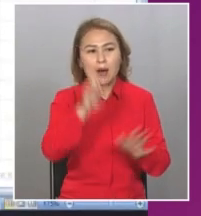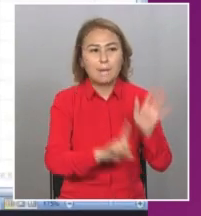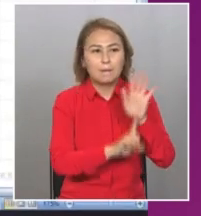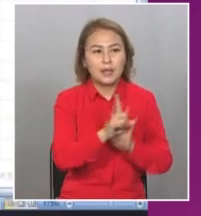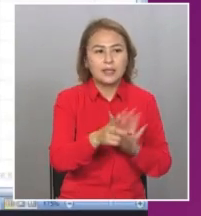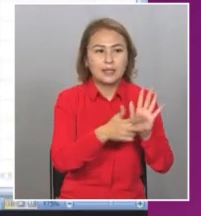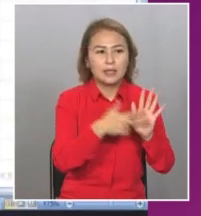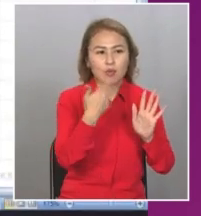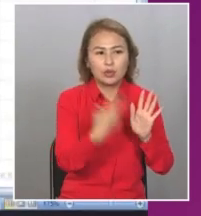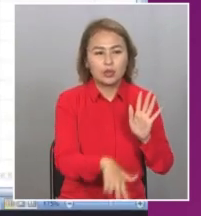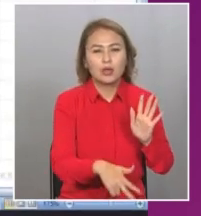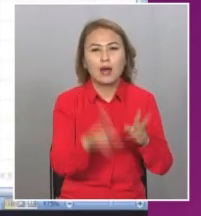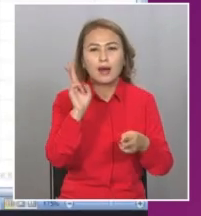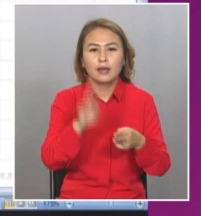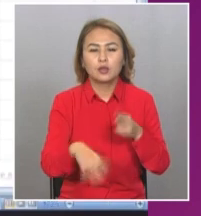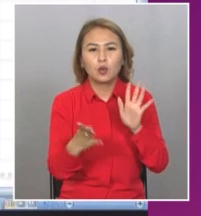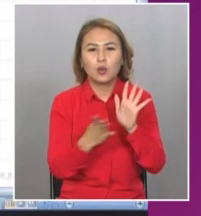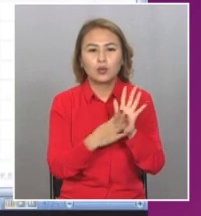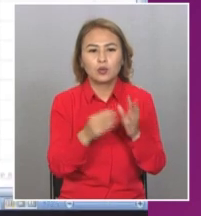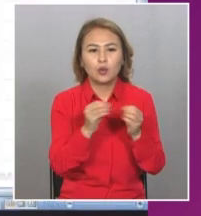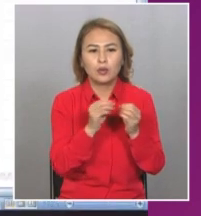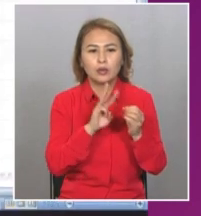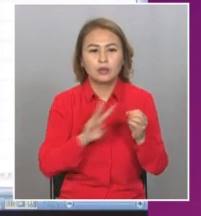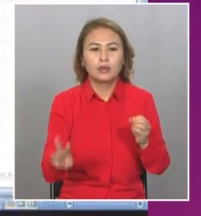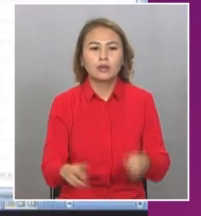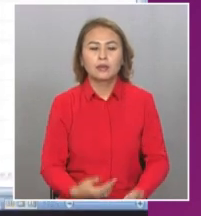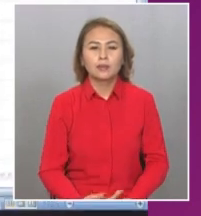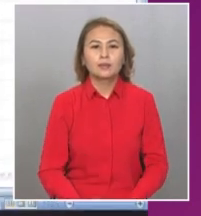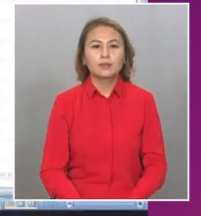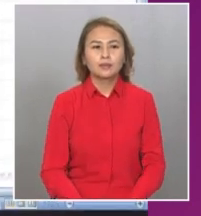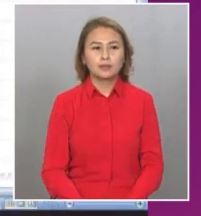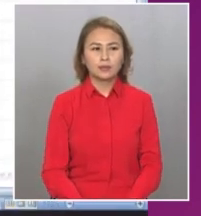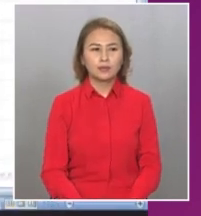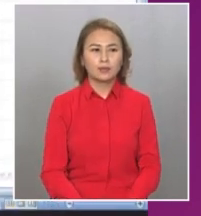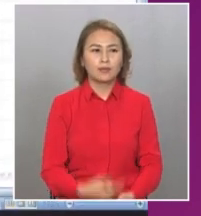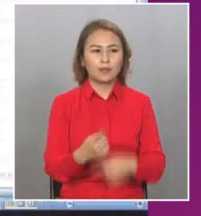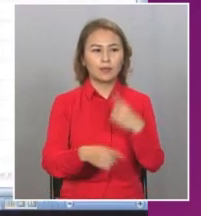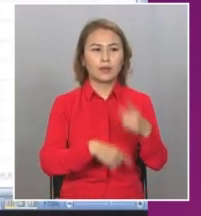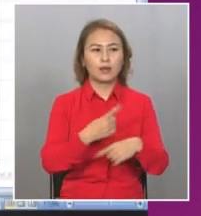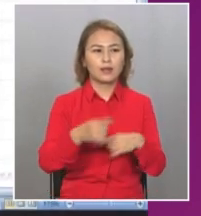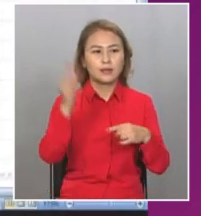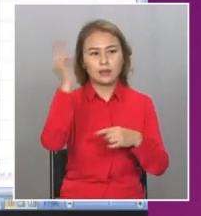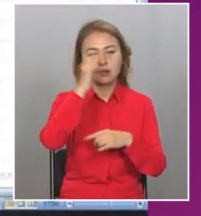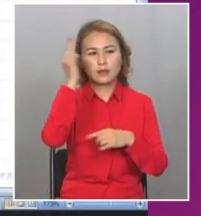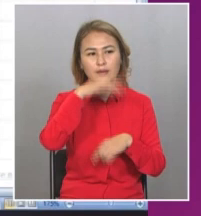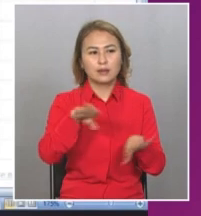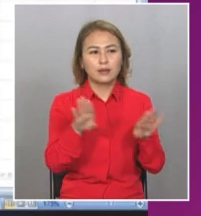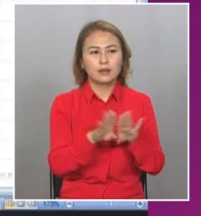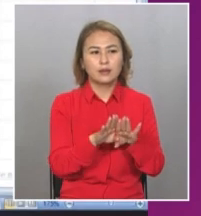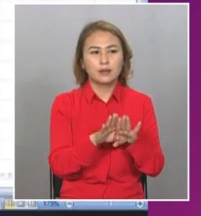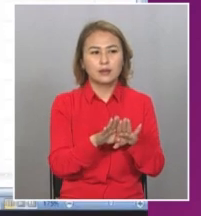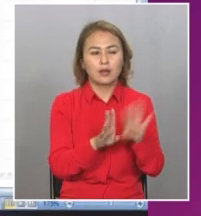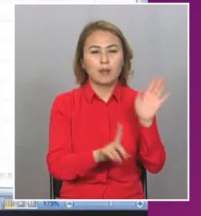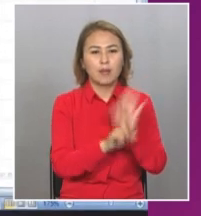басталады 8:30-да, ал аяқталуы 9:10 минут кеткенде. Келесі екінші